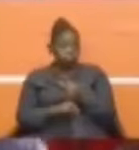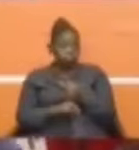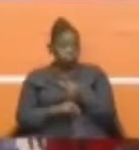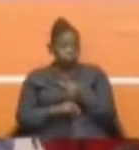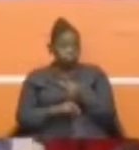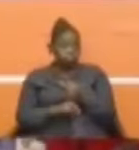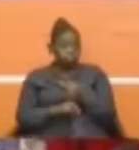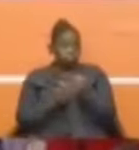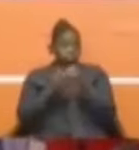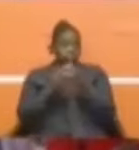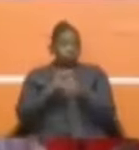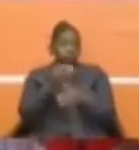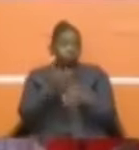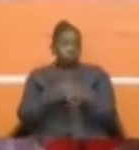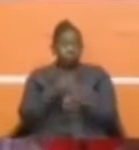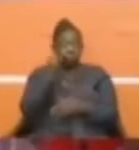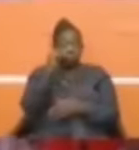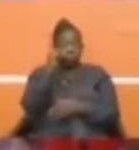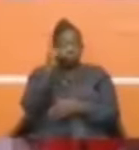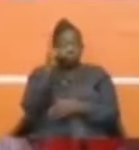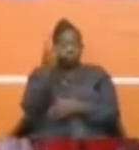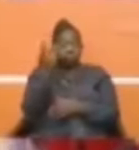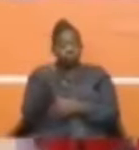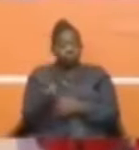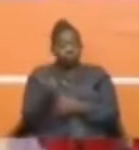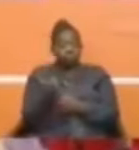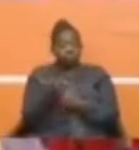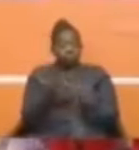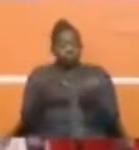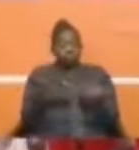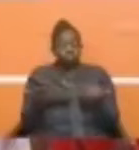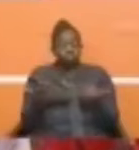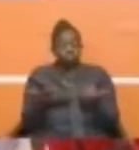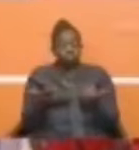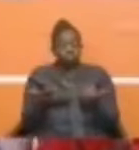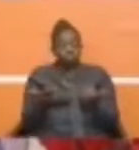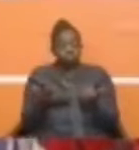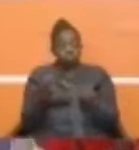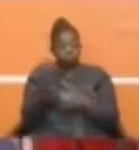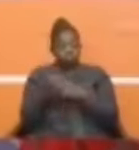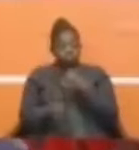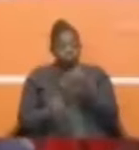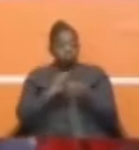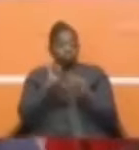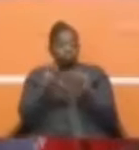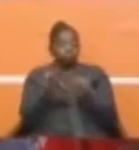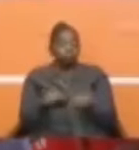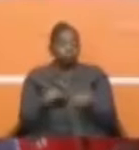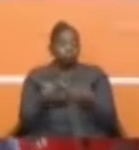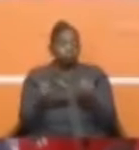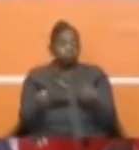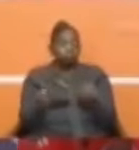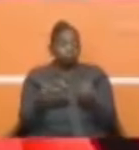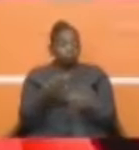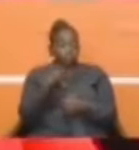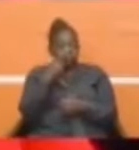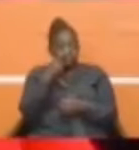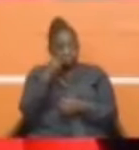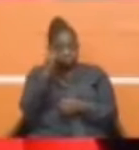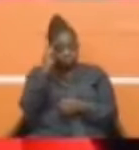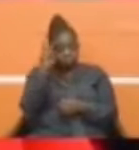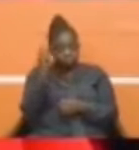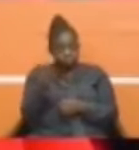kulemero mchara lukuka erabu kubula mtalolo na mukabalolo nanga luna wangu abachala kuba bakumu bakweba nakasajele